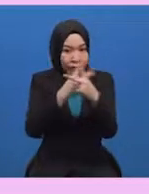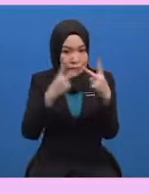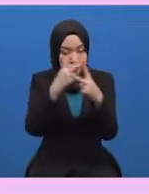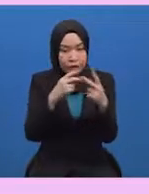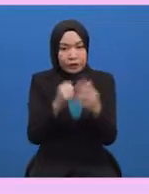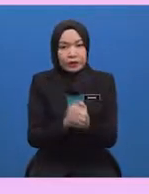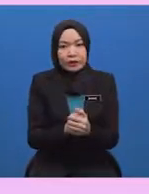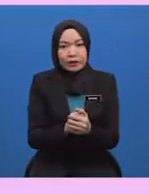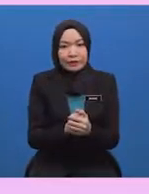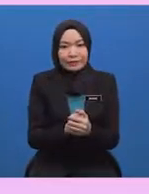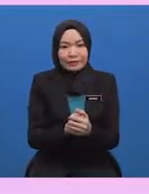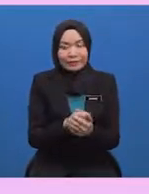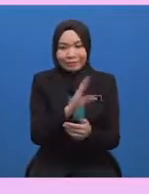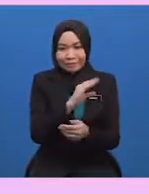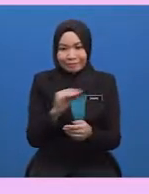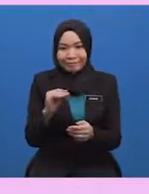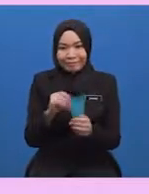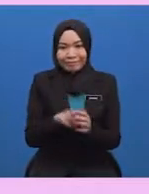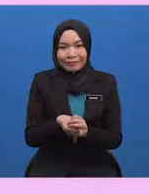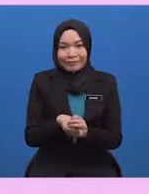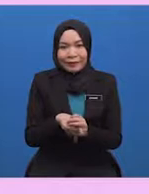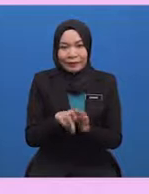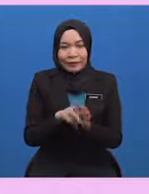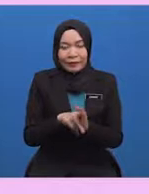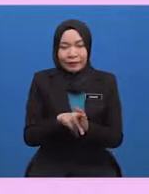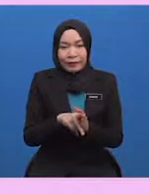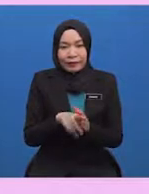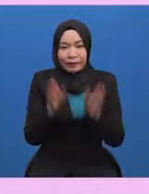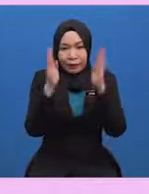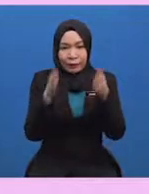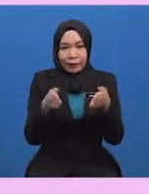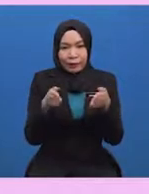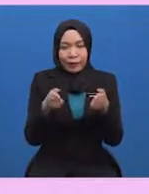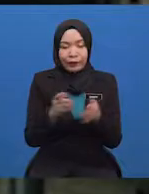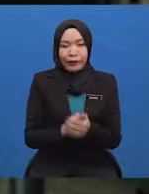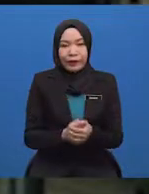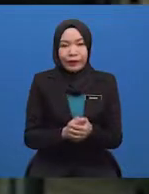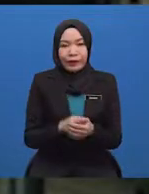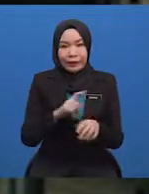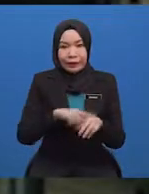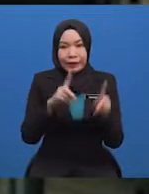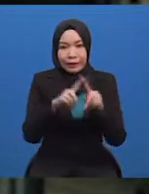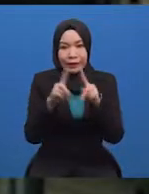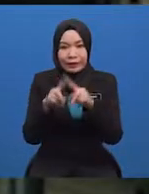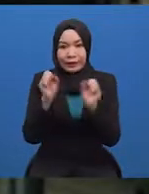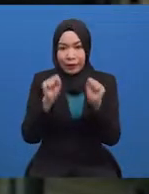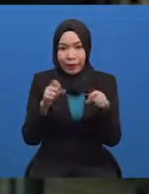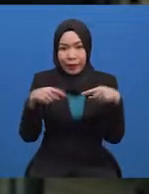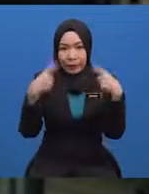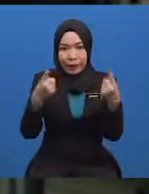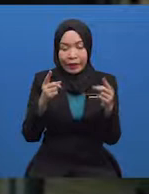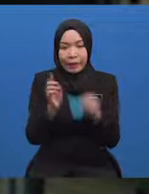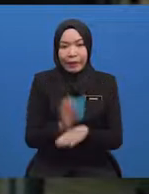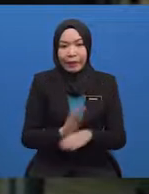moden dan penduduk desa boleh menikmati kemudahan moden ini. Baiklah para pelajar